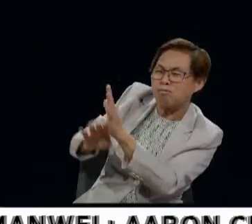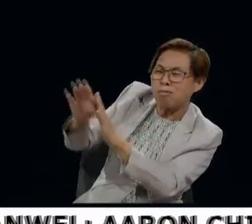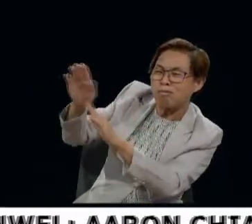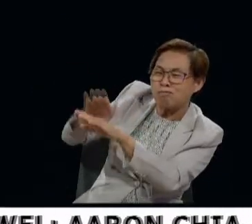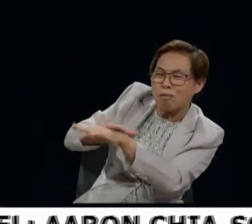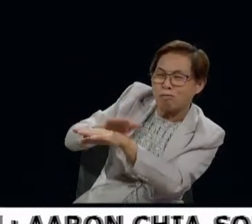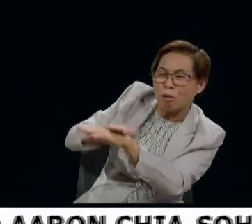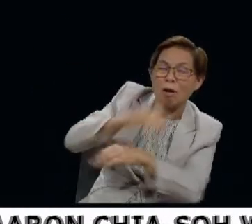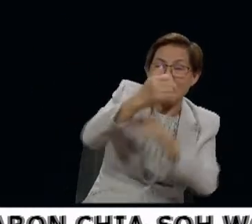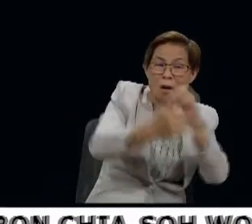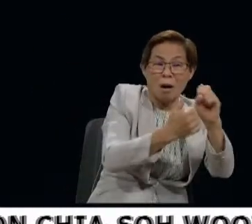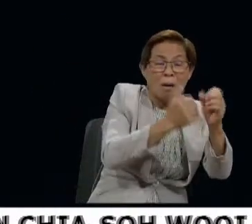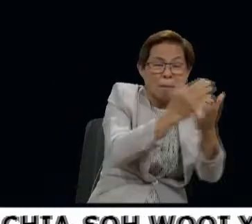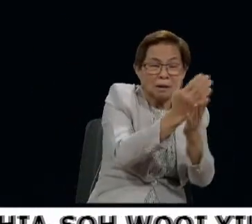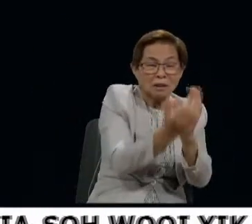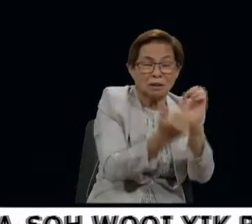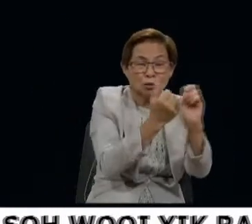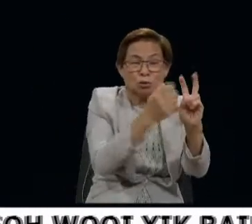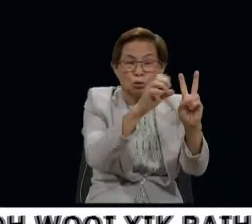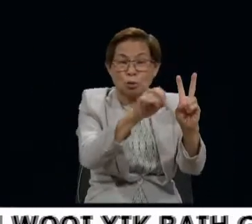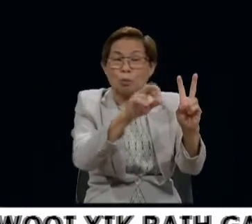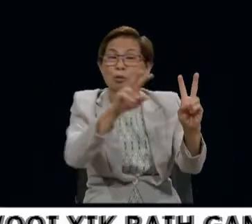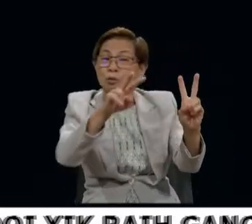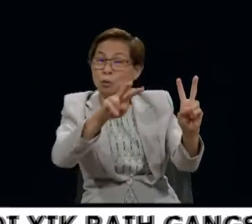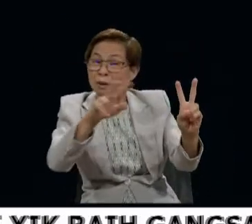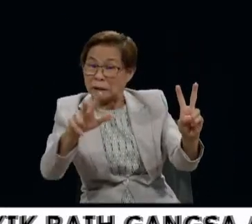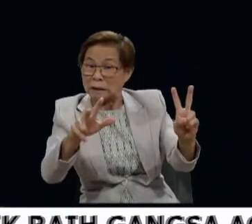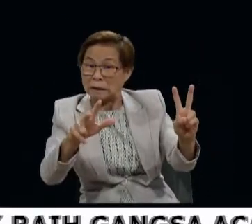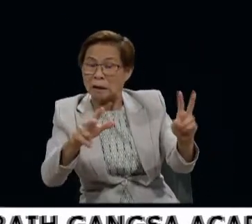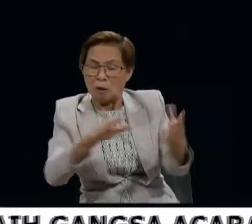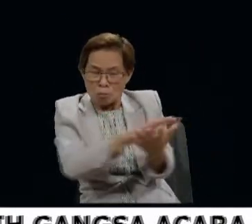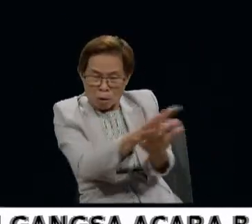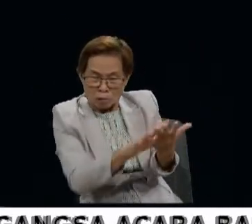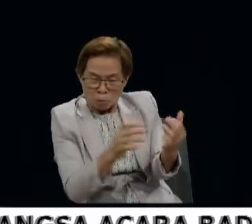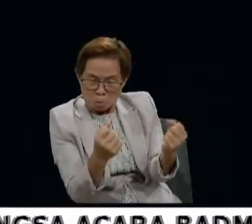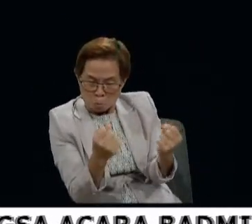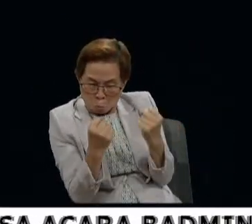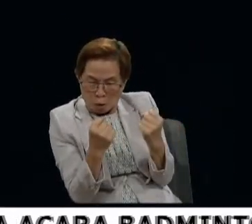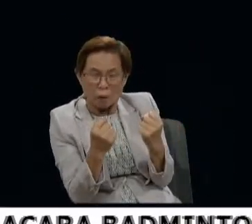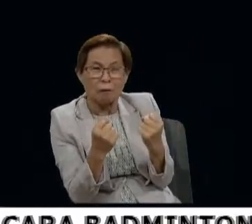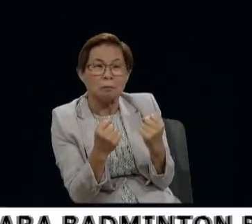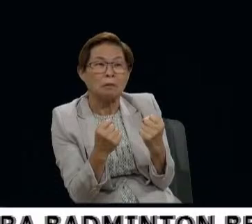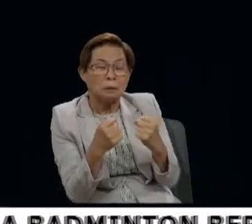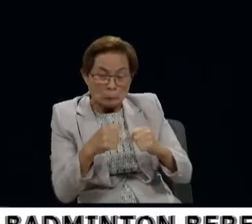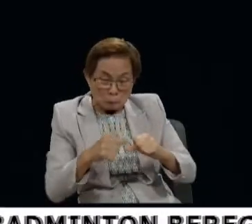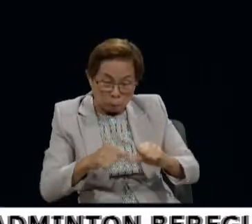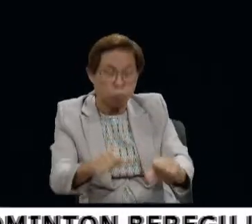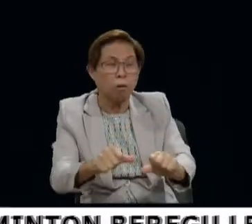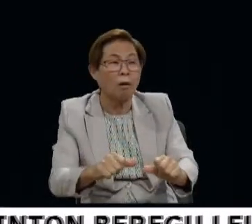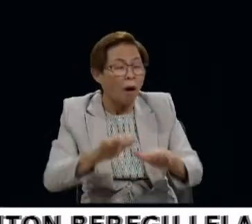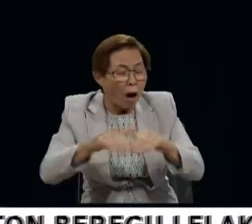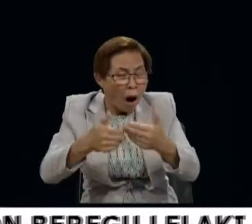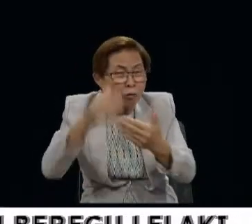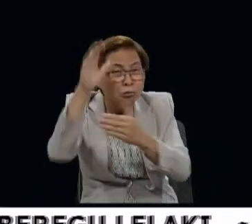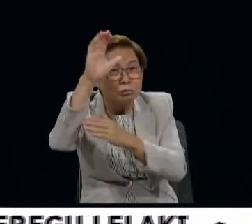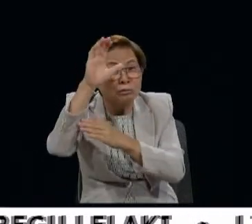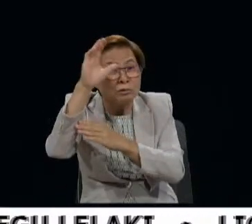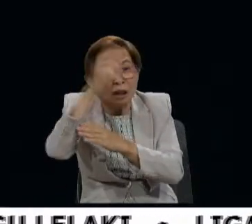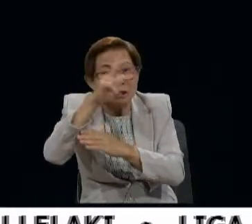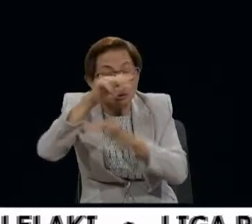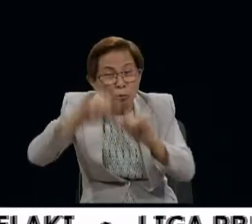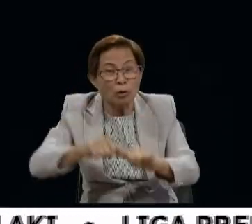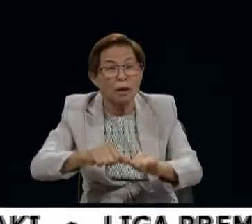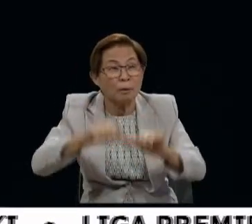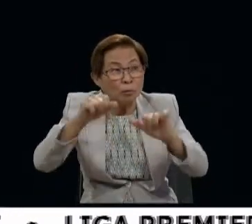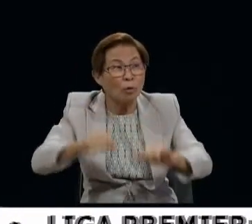bajet 2023 ini dirangka supaya ia resilient kita nak tahu bagaimana caranya sebenarnya untuk kerajaan mampu memastikan ekonomi Malaysia